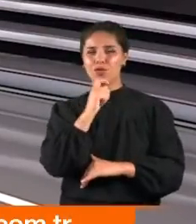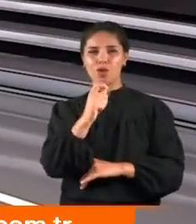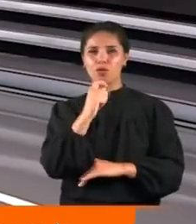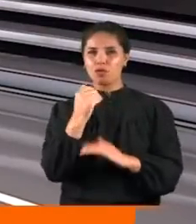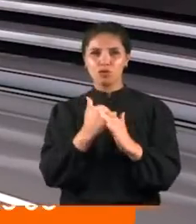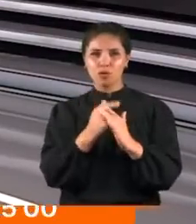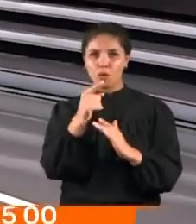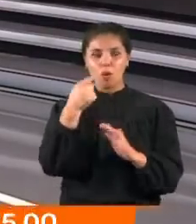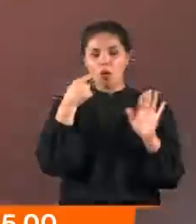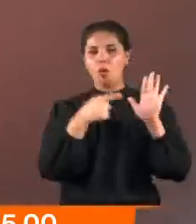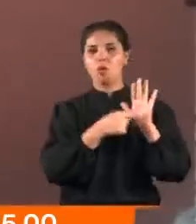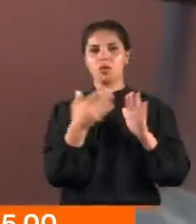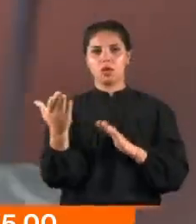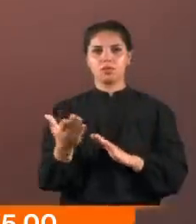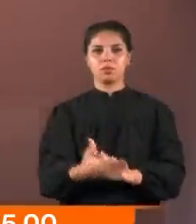gösterdi.